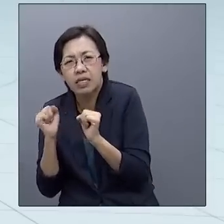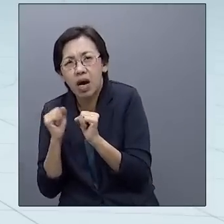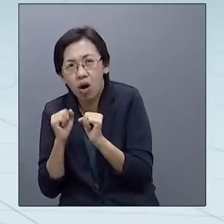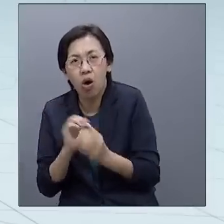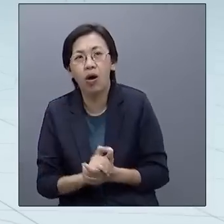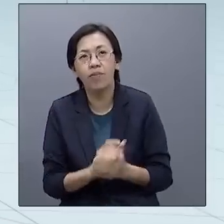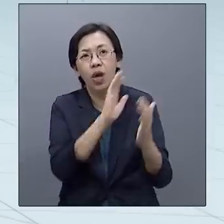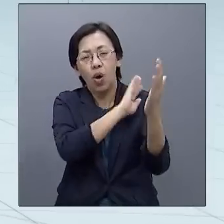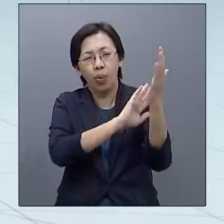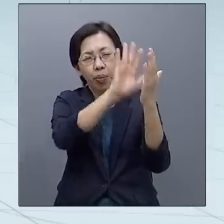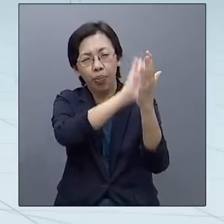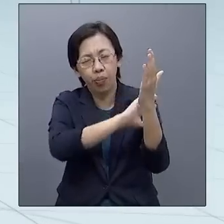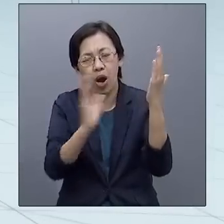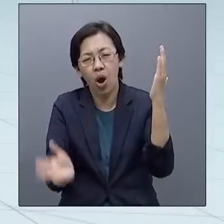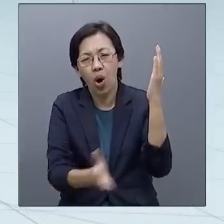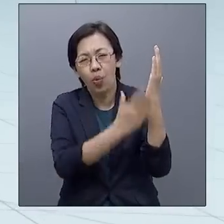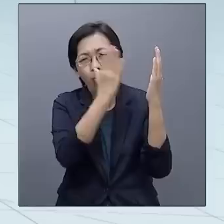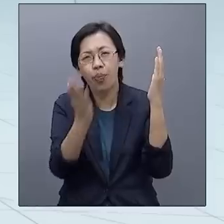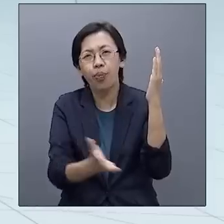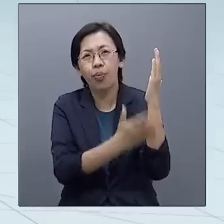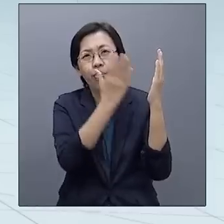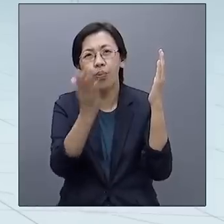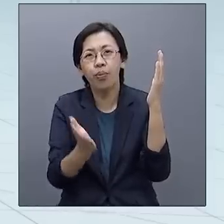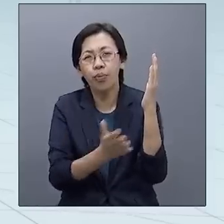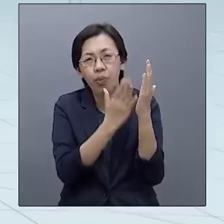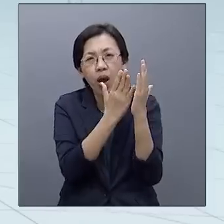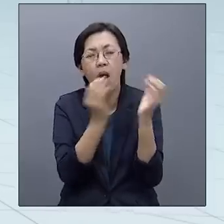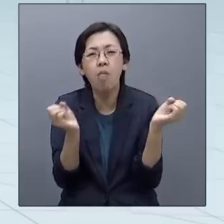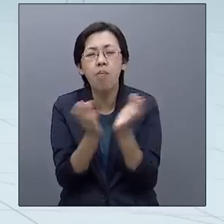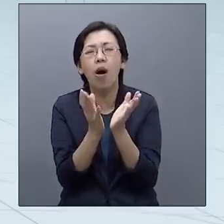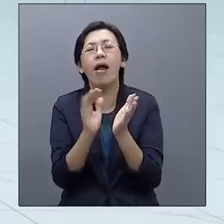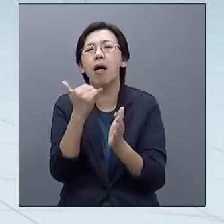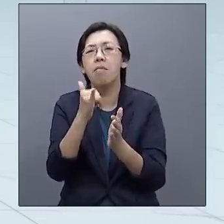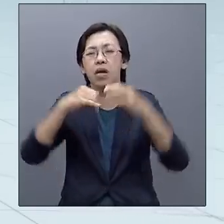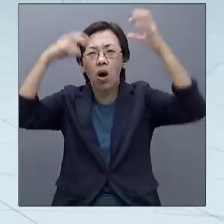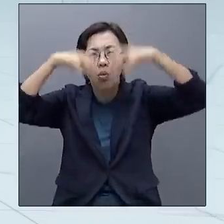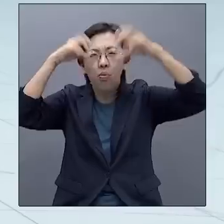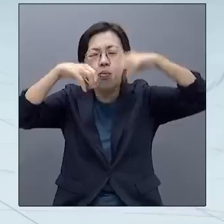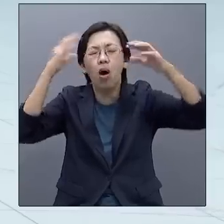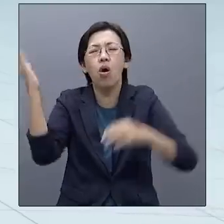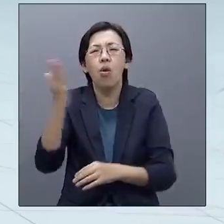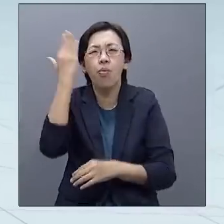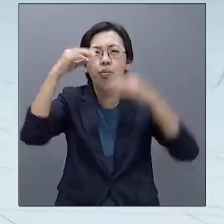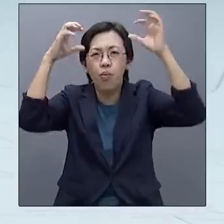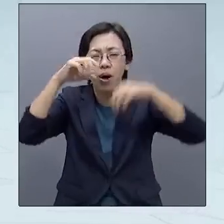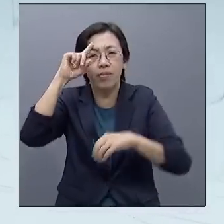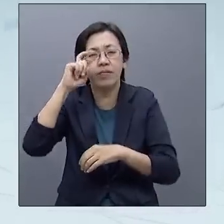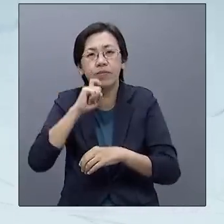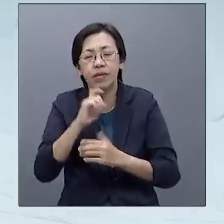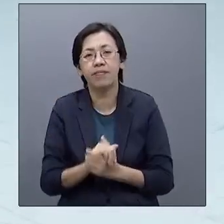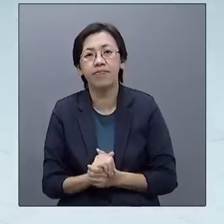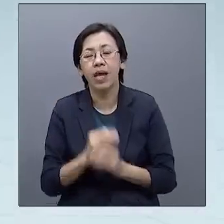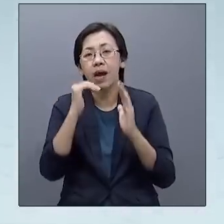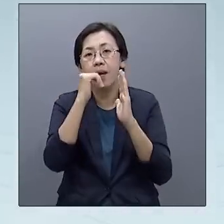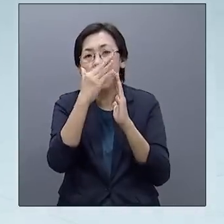ต้และลมตะวันออกเฉียงใต้มีกำลังแรงขึ้นค่ะก็ส่งผลให้เกิดพายุฤดูร้อนขึ้นในช่วงสุดสัปดาห์นี้นะคะและช่วงนี้มาดูรายละเอีย